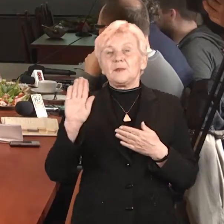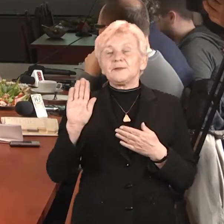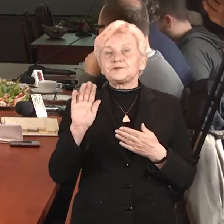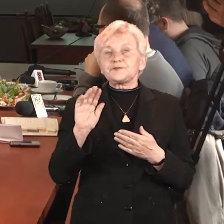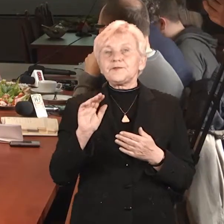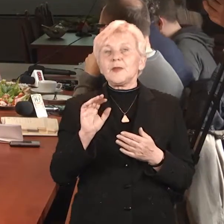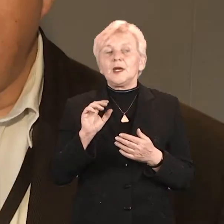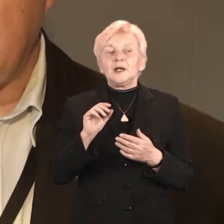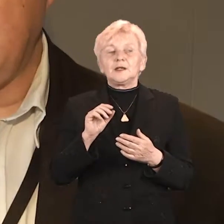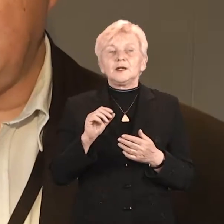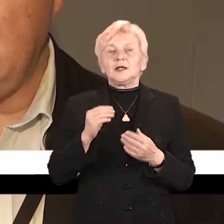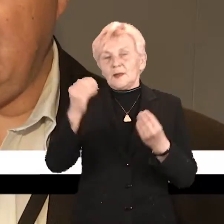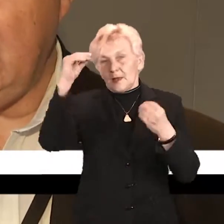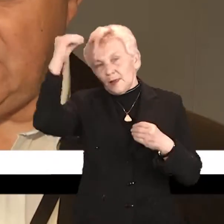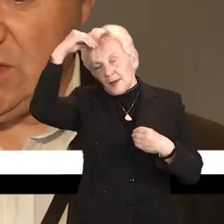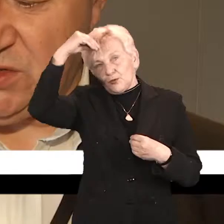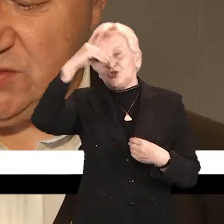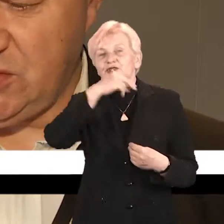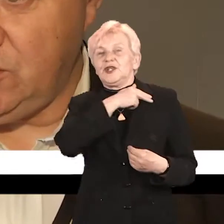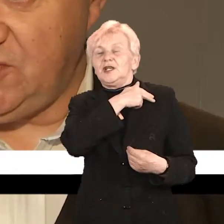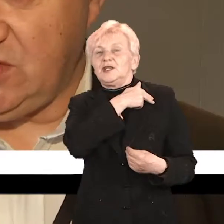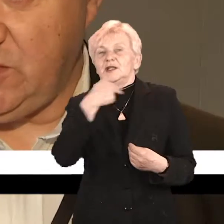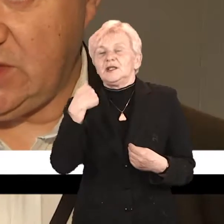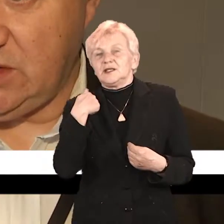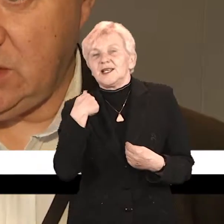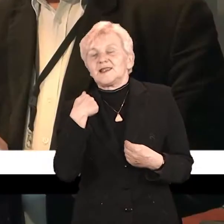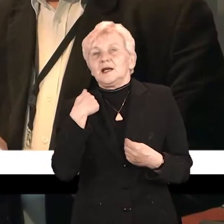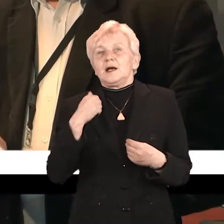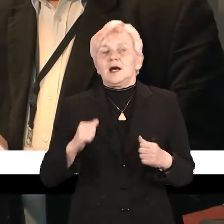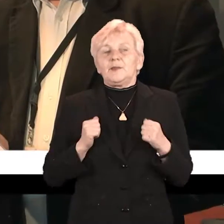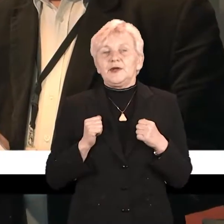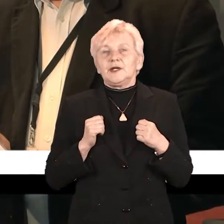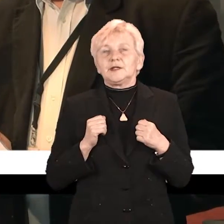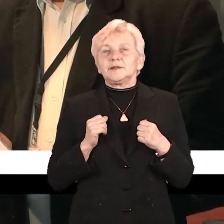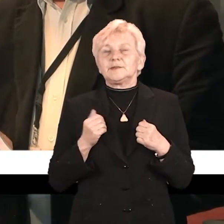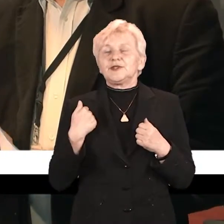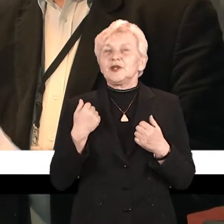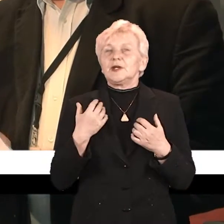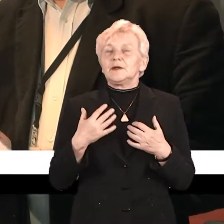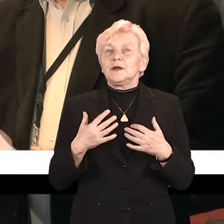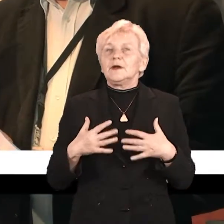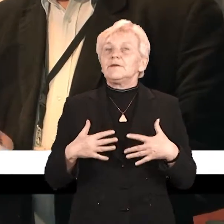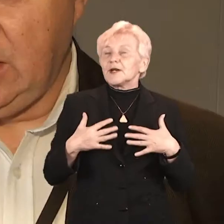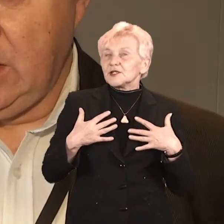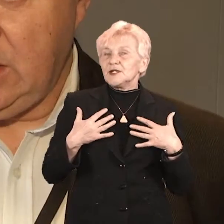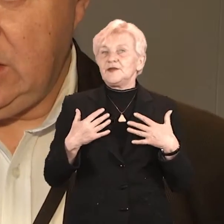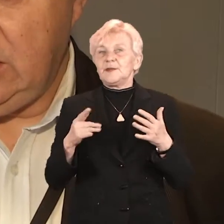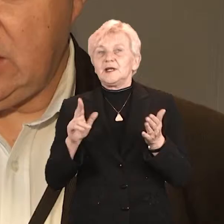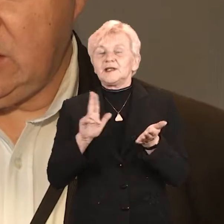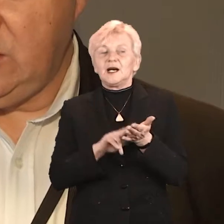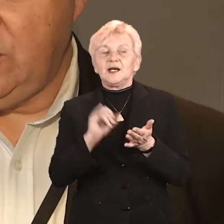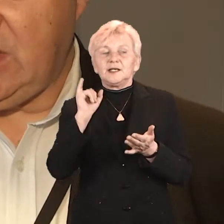na krzywdę dzieci. Duża część społeczeństwa nie jest w dostateczny sposób uświadomiona co do tego zjawiska, szczególnie na czym ono polega